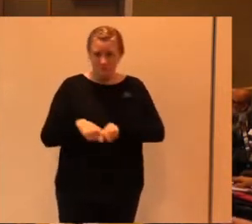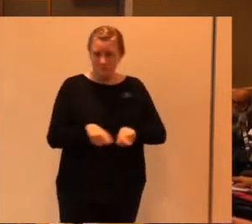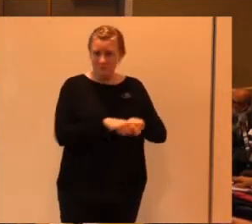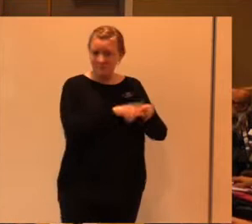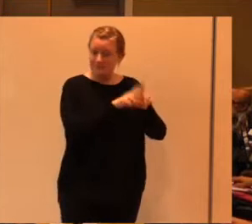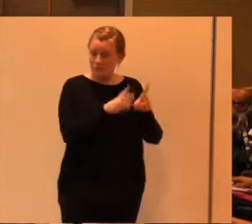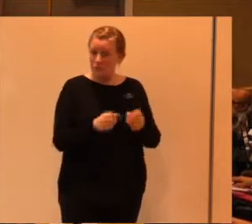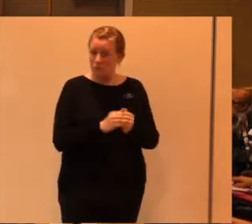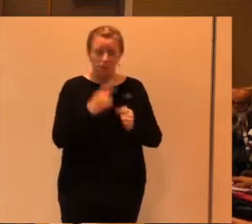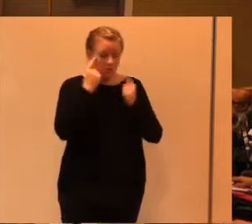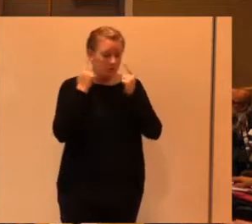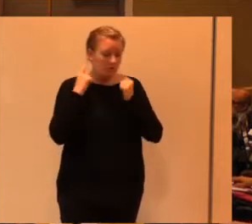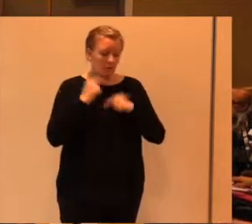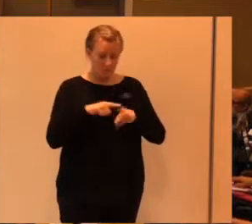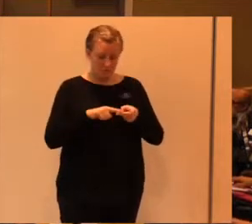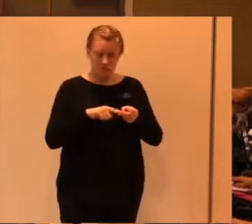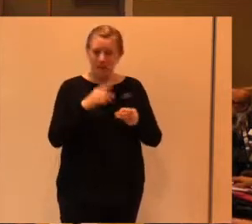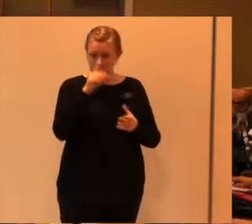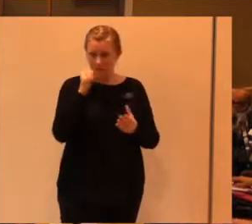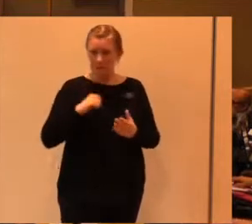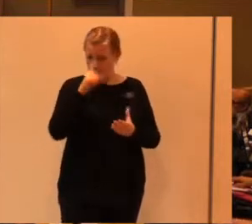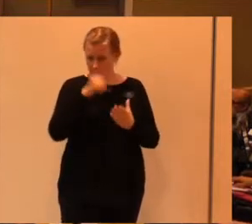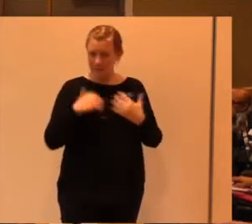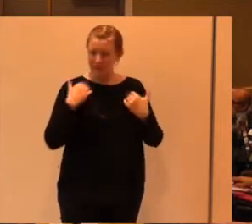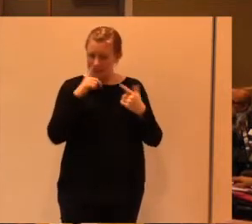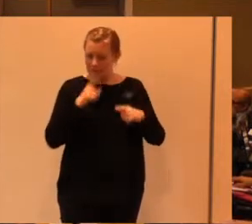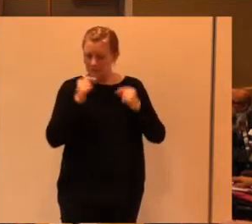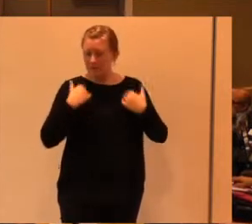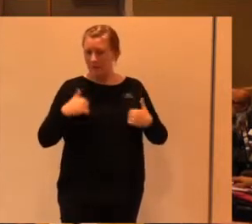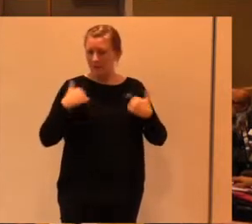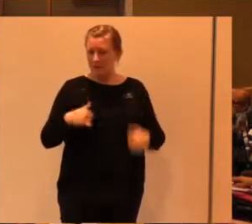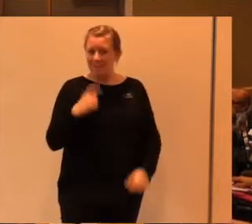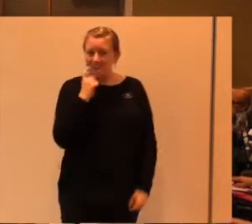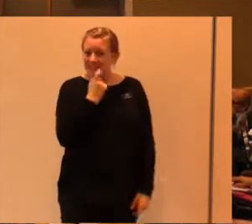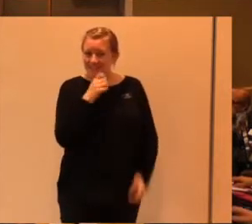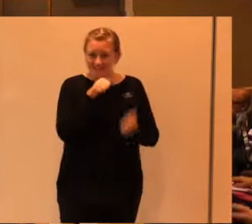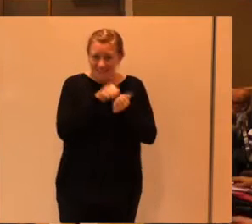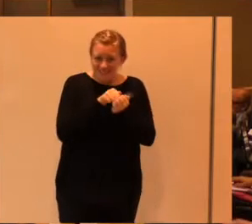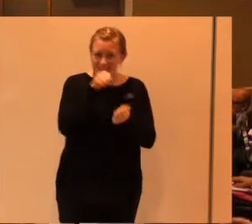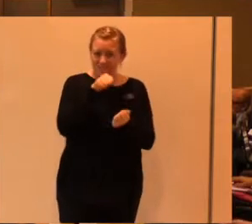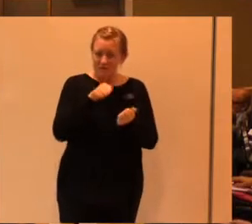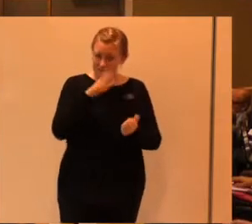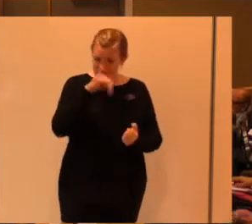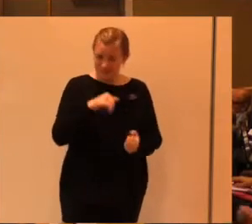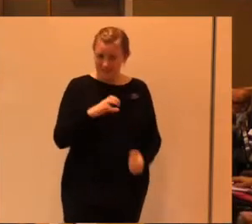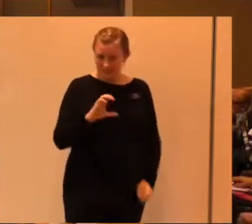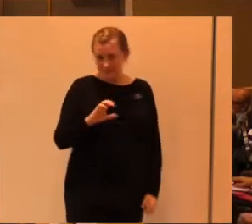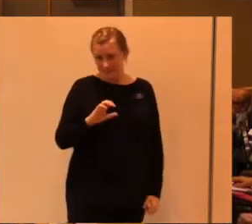inom identifikation. Tänderna. Ja, ni vet. Alla har ju sett på CSI.